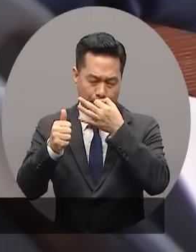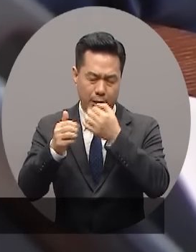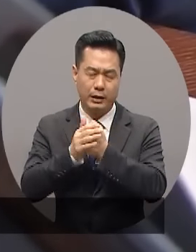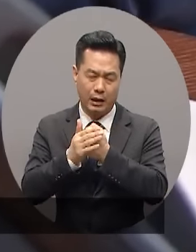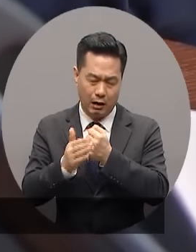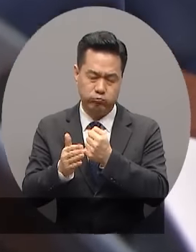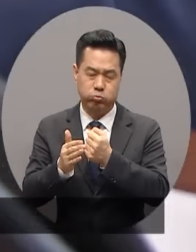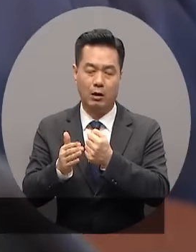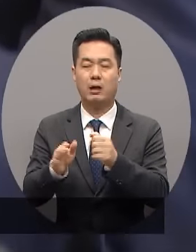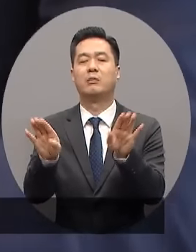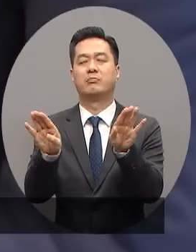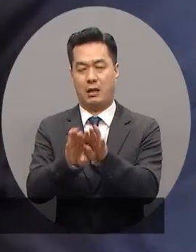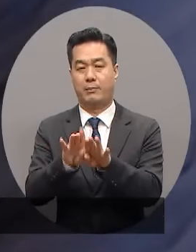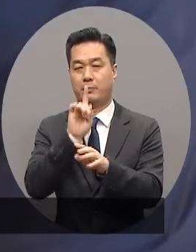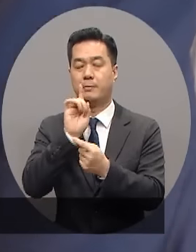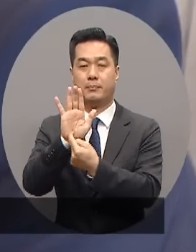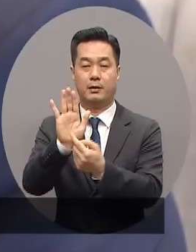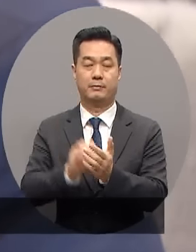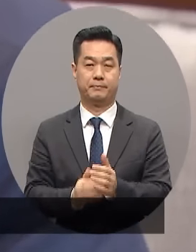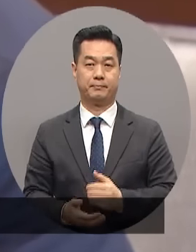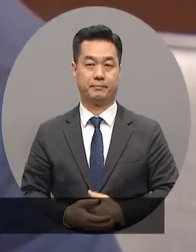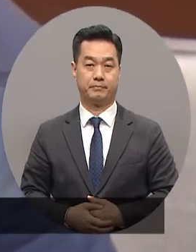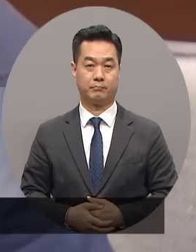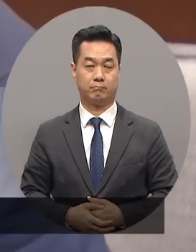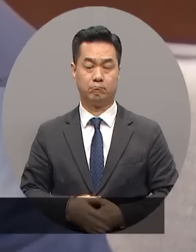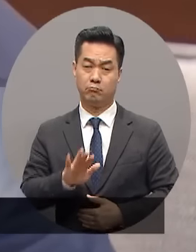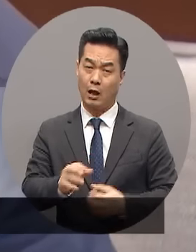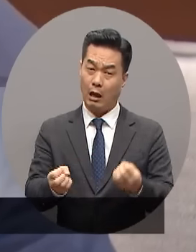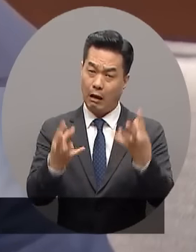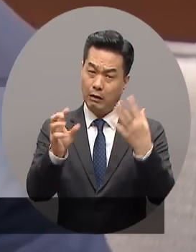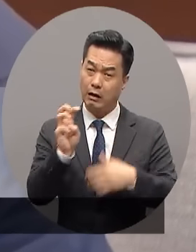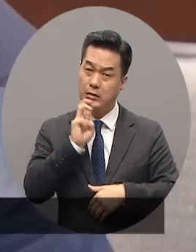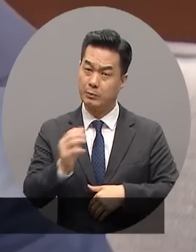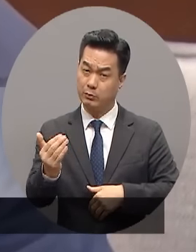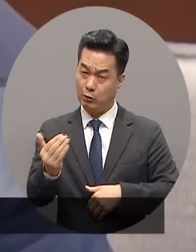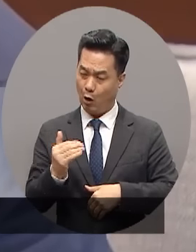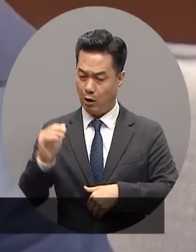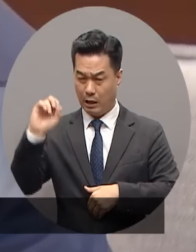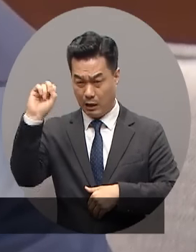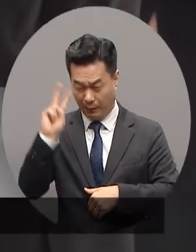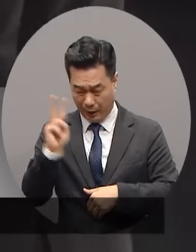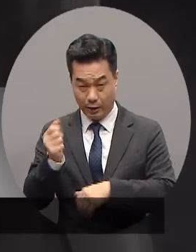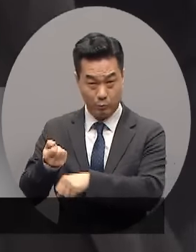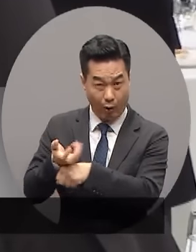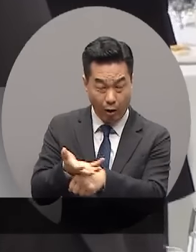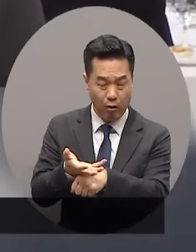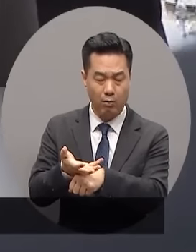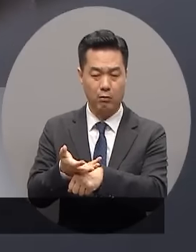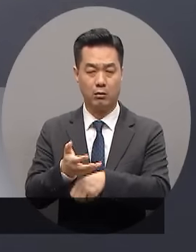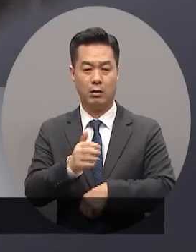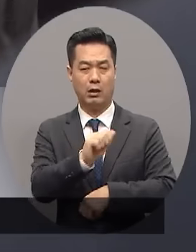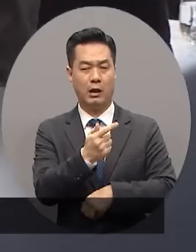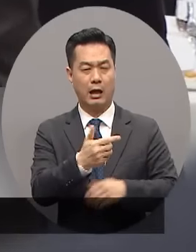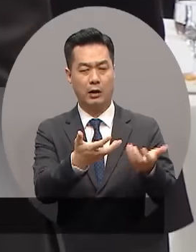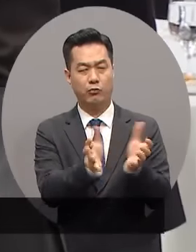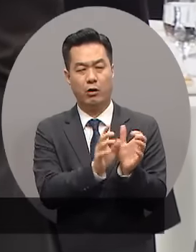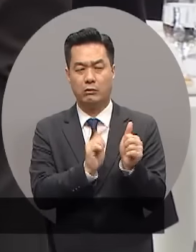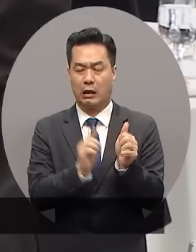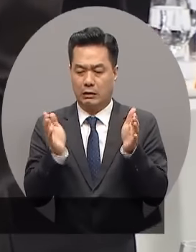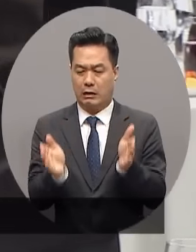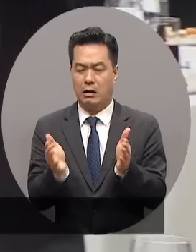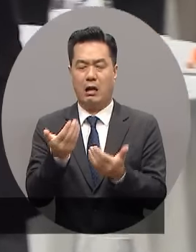참석하지 않는다고 밝혔습니다. 그러나 행사 시작 30여 분 전 긴급 공지돼 한 위원장과의 갈등이